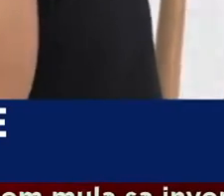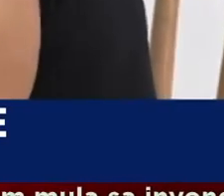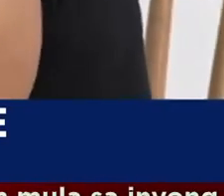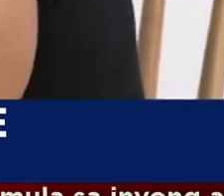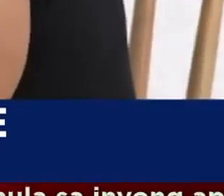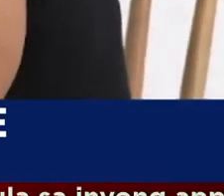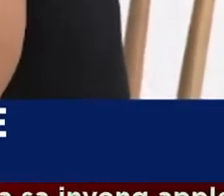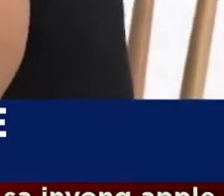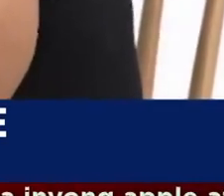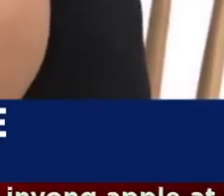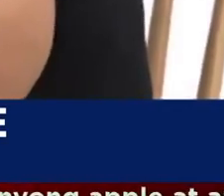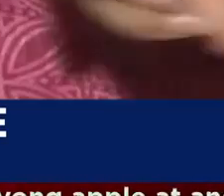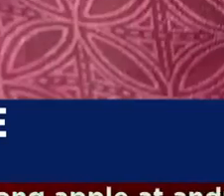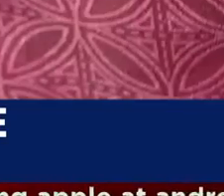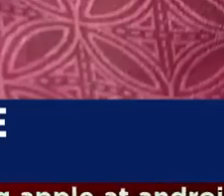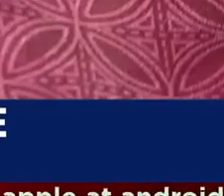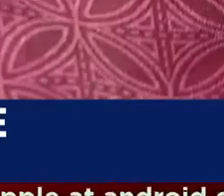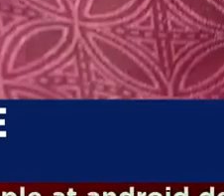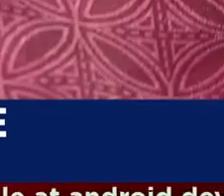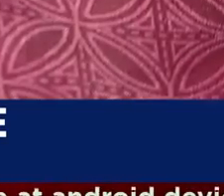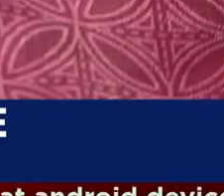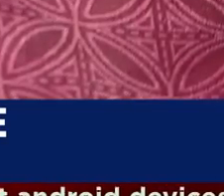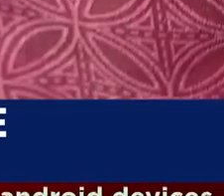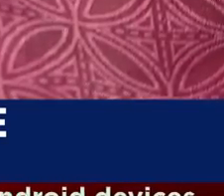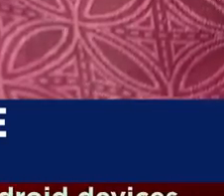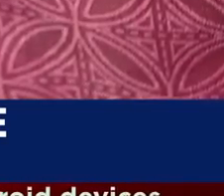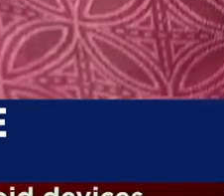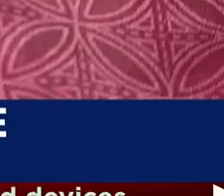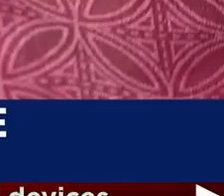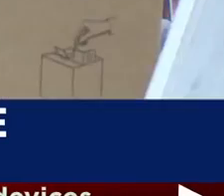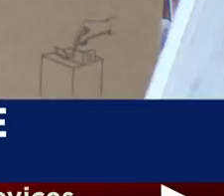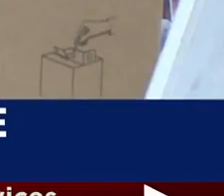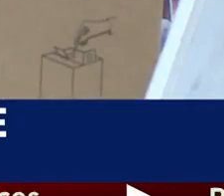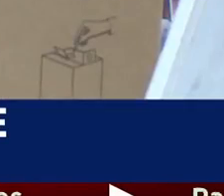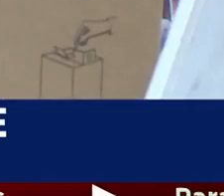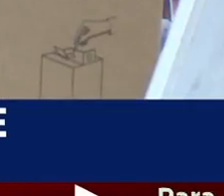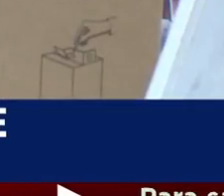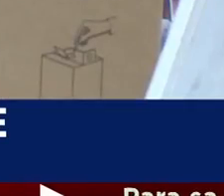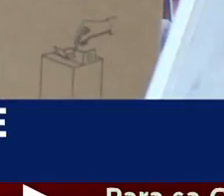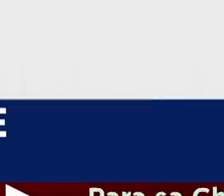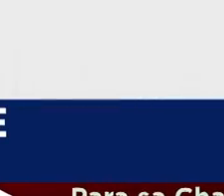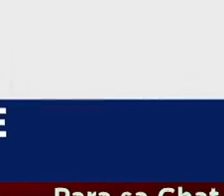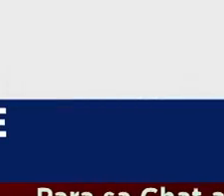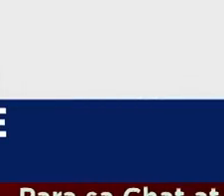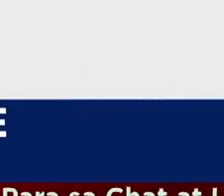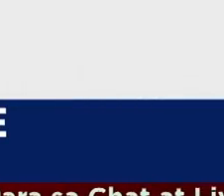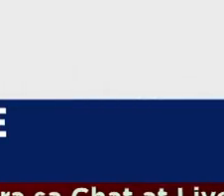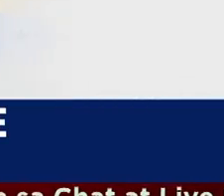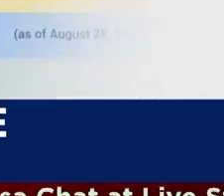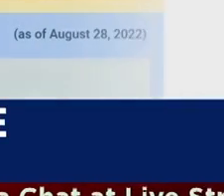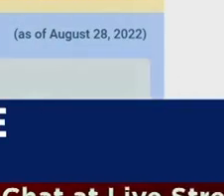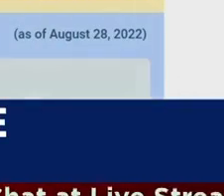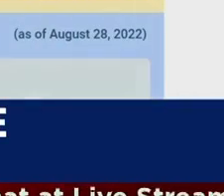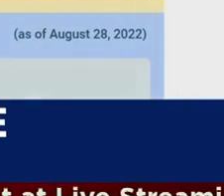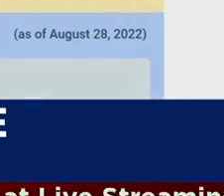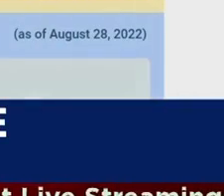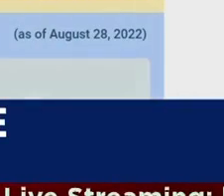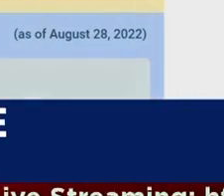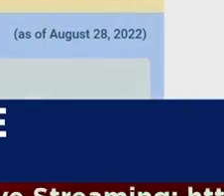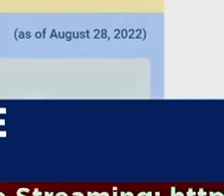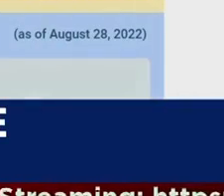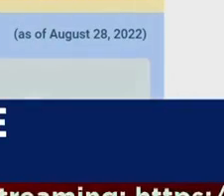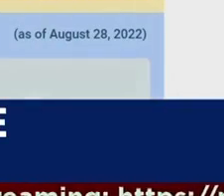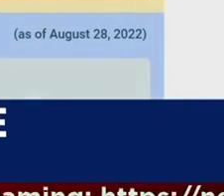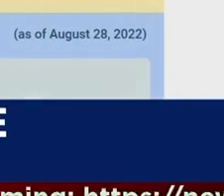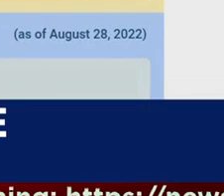the first booster for the eligible population and the second booster. Sa pinakahuling tala